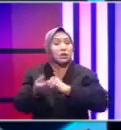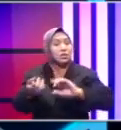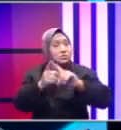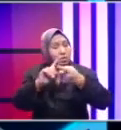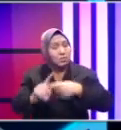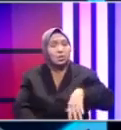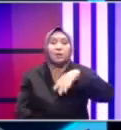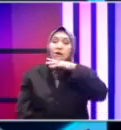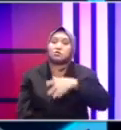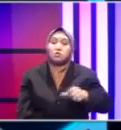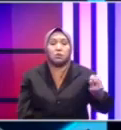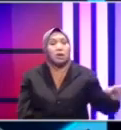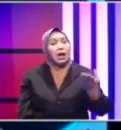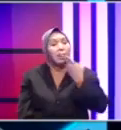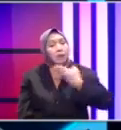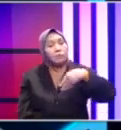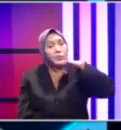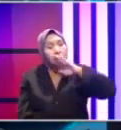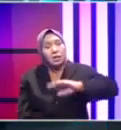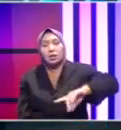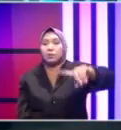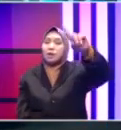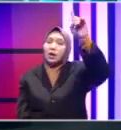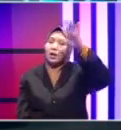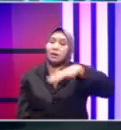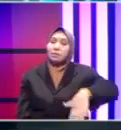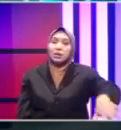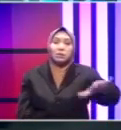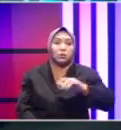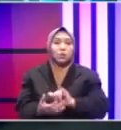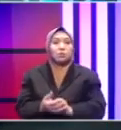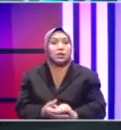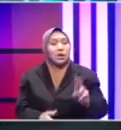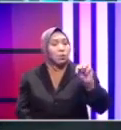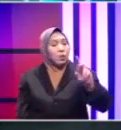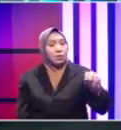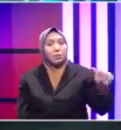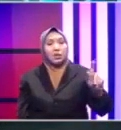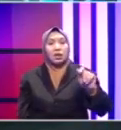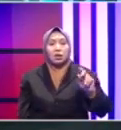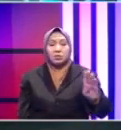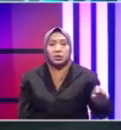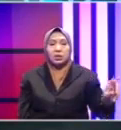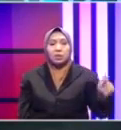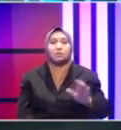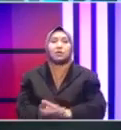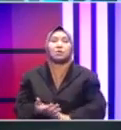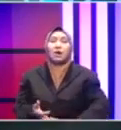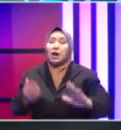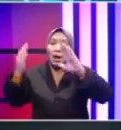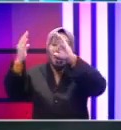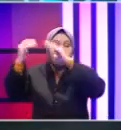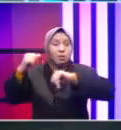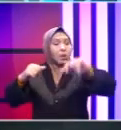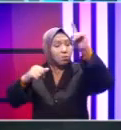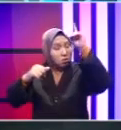barakatuh senam alhamdulillahirobbilalamin taqobbalallohu minkum Minna minkum taqobbal ya Jadi mungkin ke